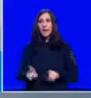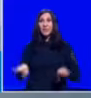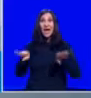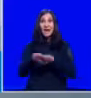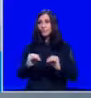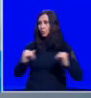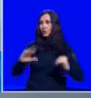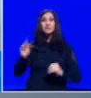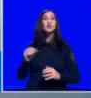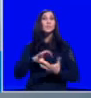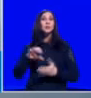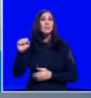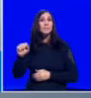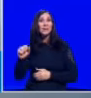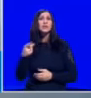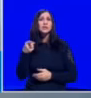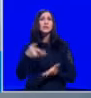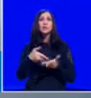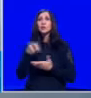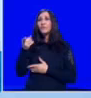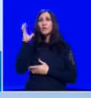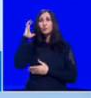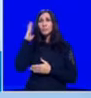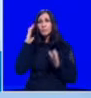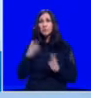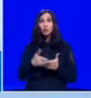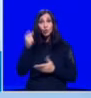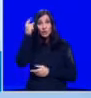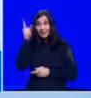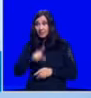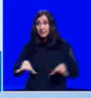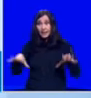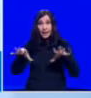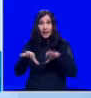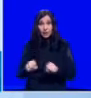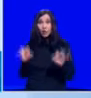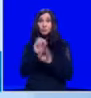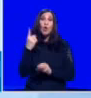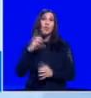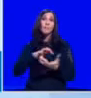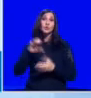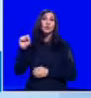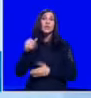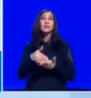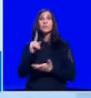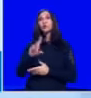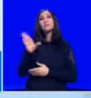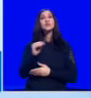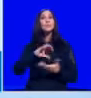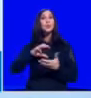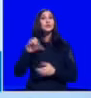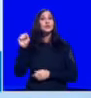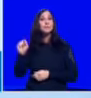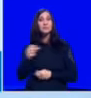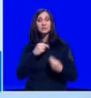сили. Това е аксиома. То за това е служебно правителство, защото идеята е да не е ангажирано с нито една политическа сила, за да може всички политически сили